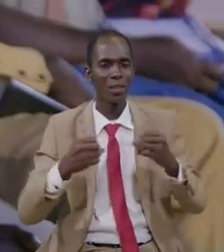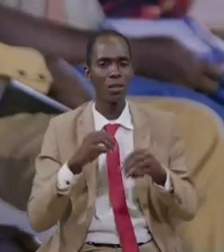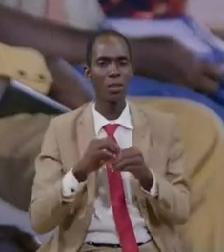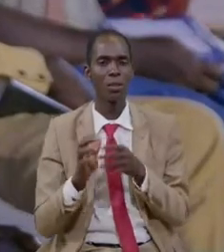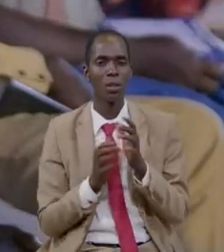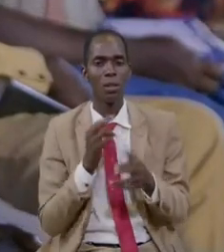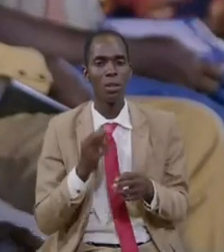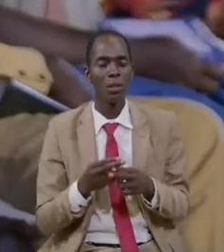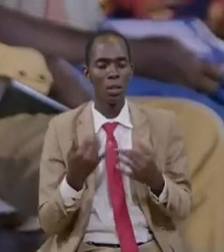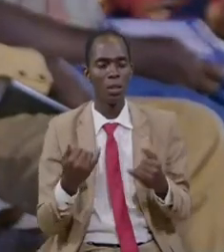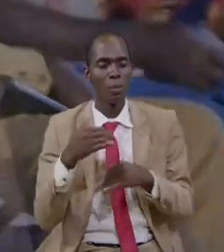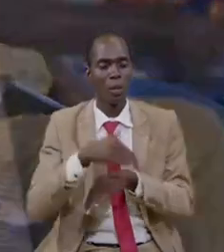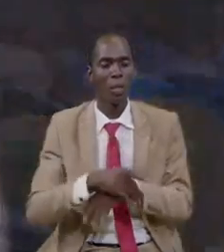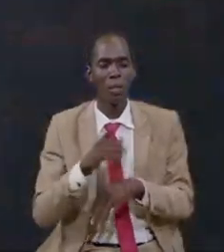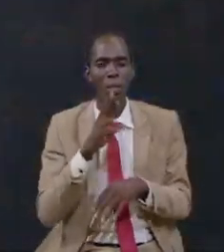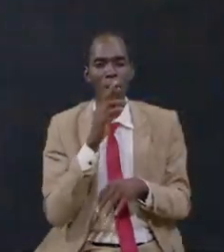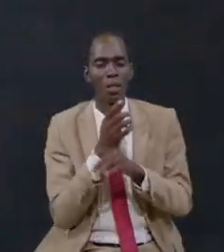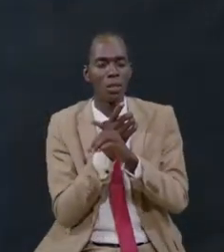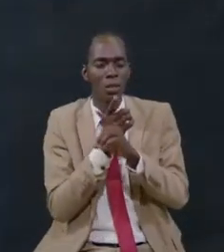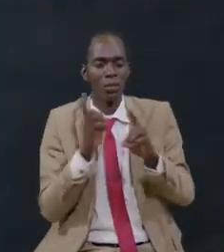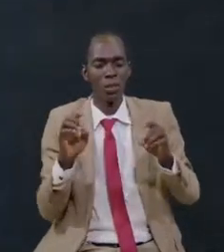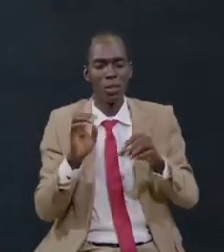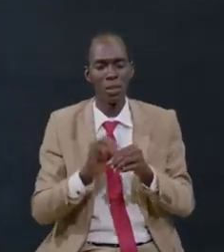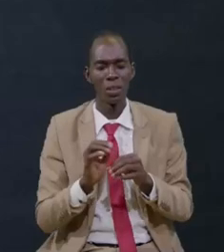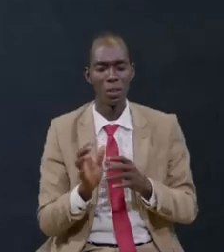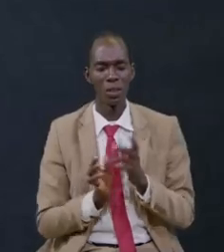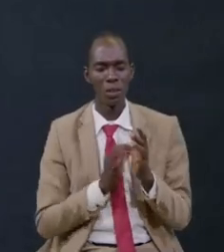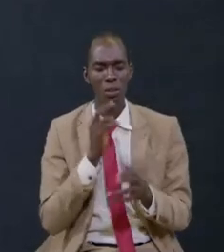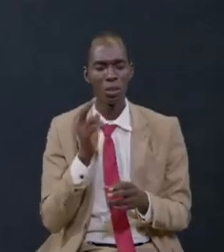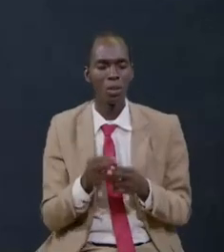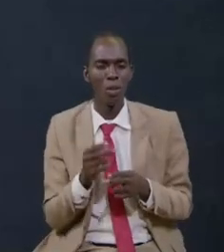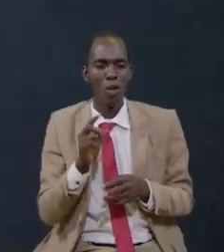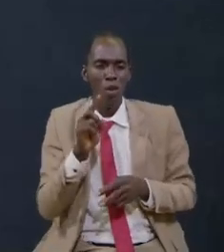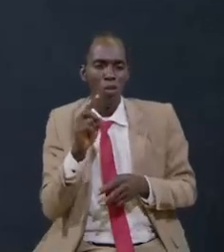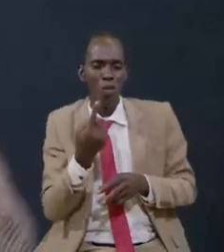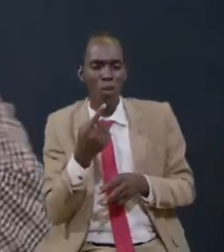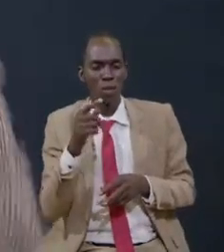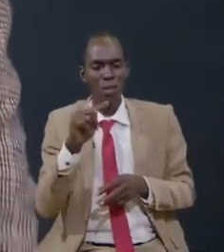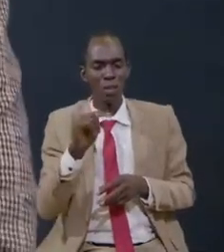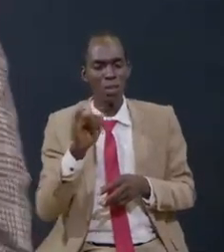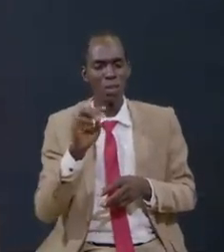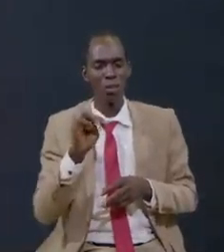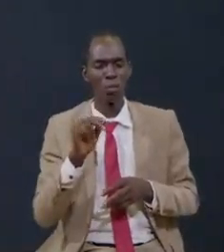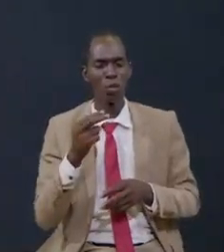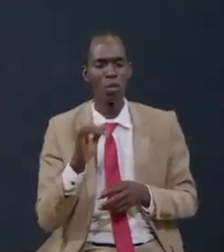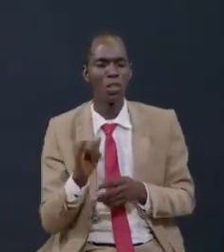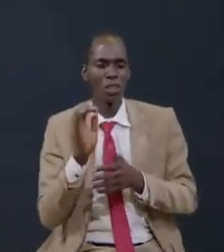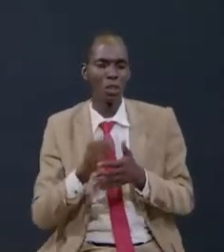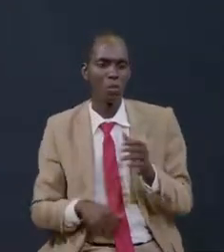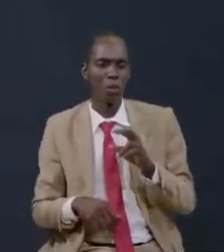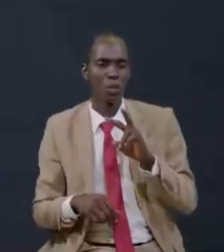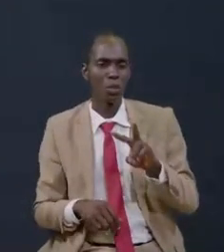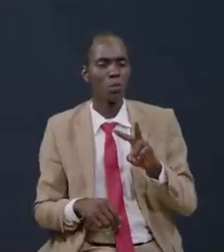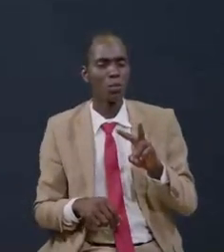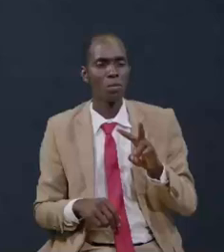es délivré. Il nous dit en 1 Timothée au chapitre 2, verset 3. 1 Timothée